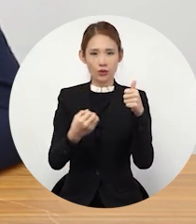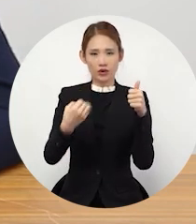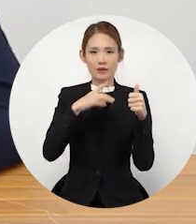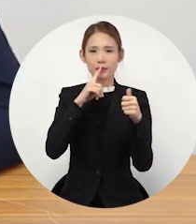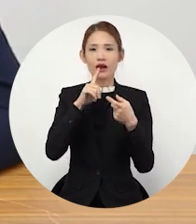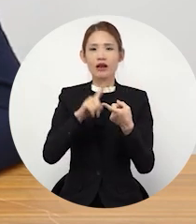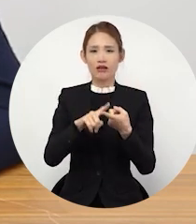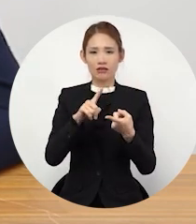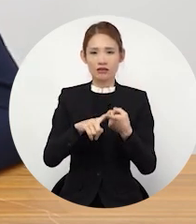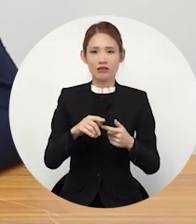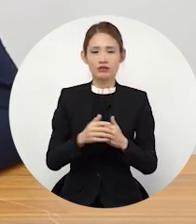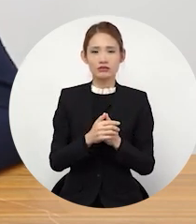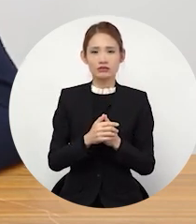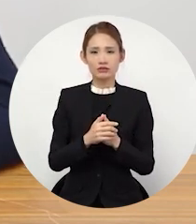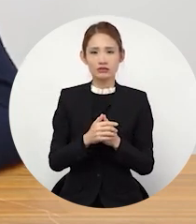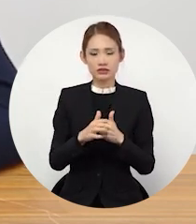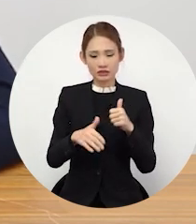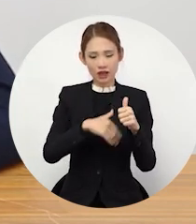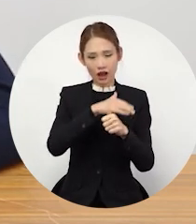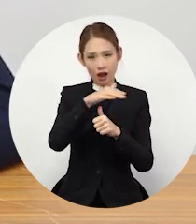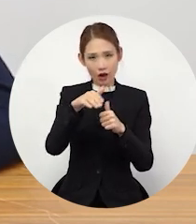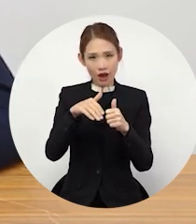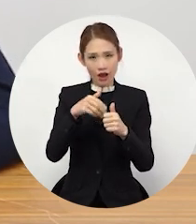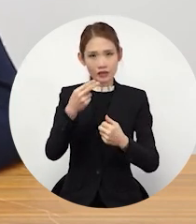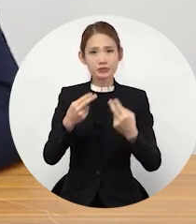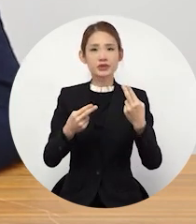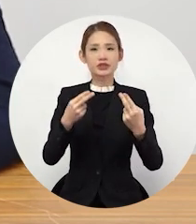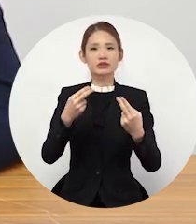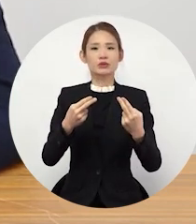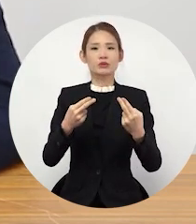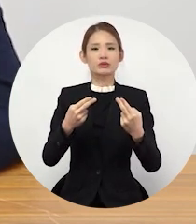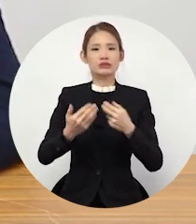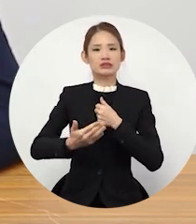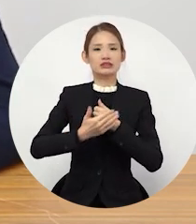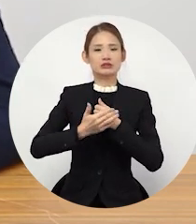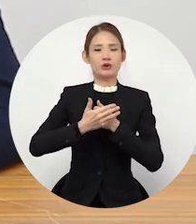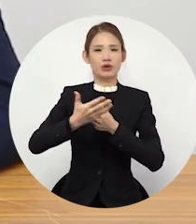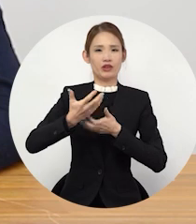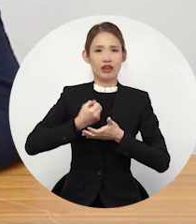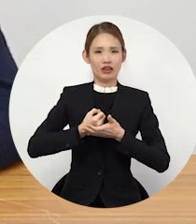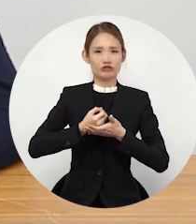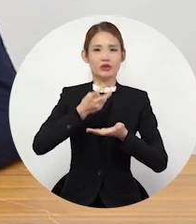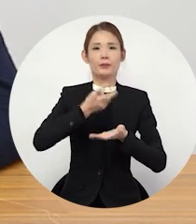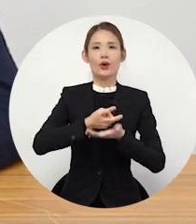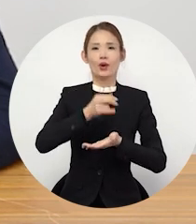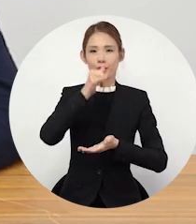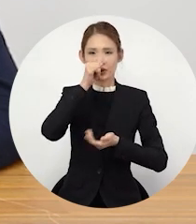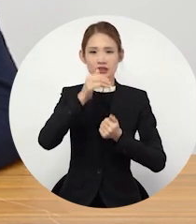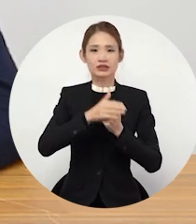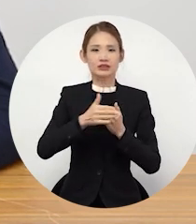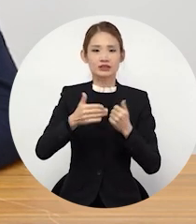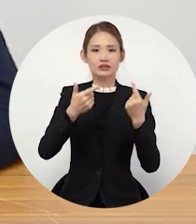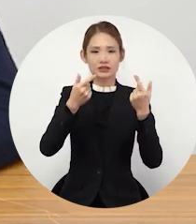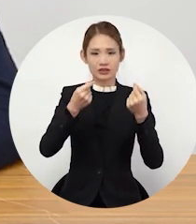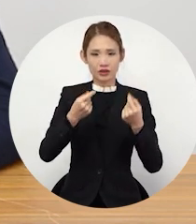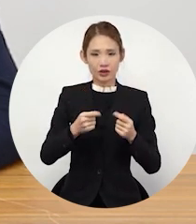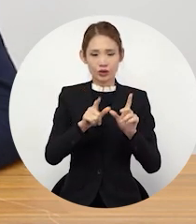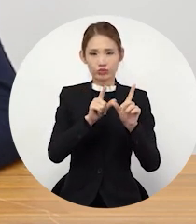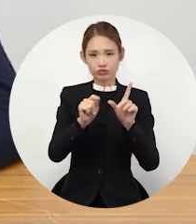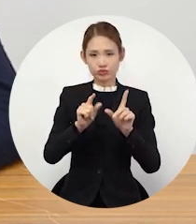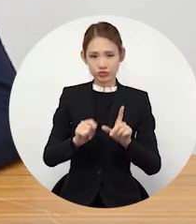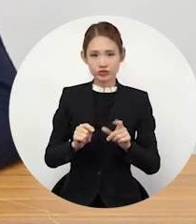홍윤 씨가 이야기한 대로 국가에서 이런 상황에 대비해서 지원을 해주는 제도들이 있기 때문에 우리가 그런